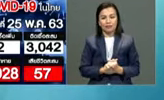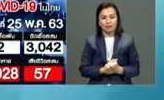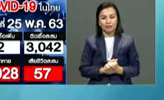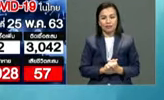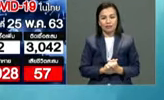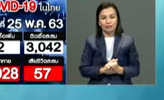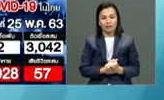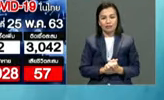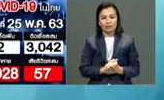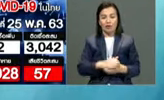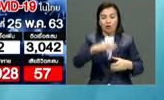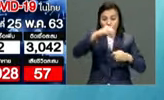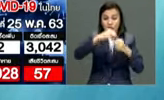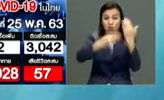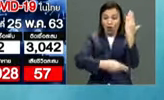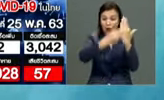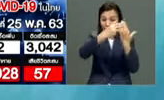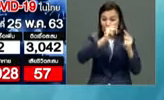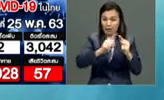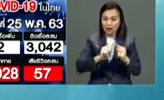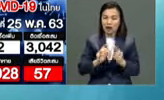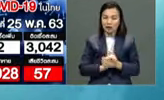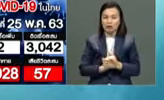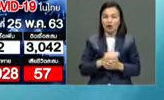ณโรงแรมเพื่อให้อยู่ในการเป็น statequarantine